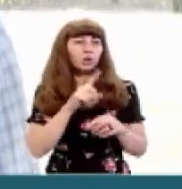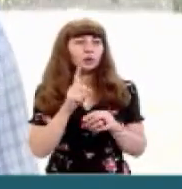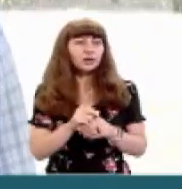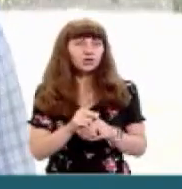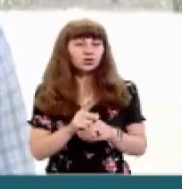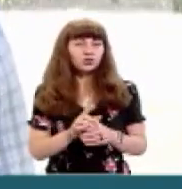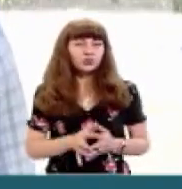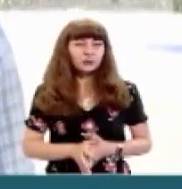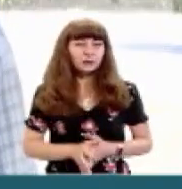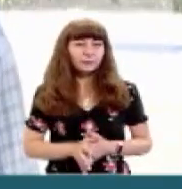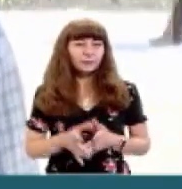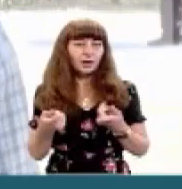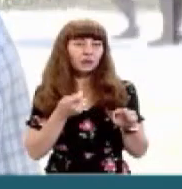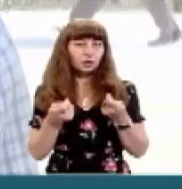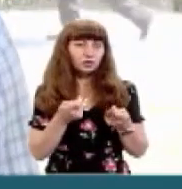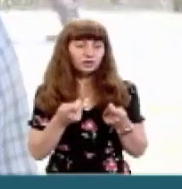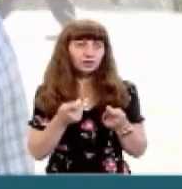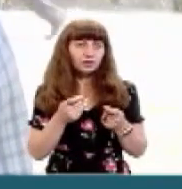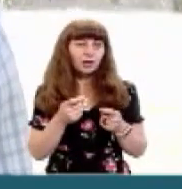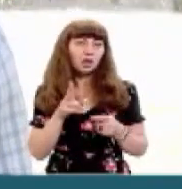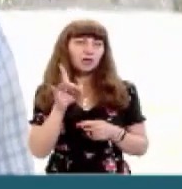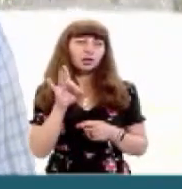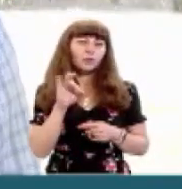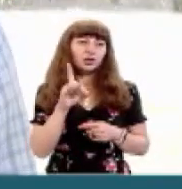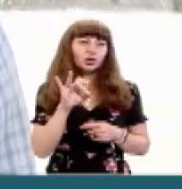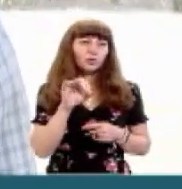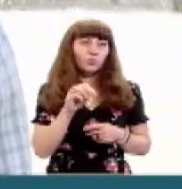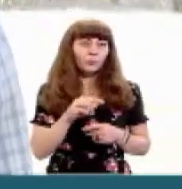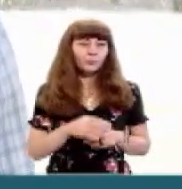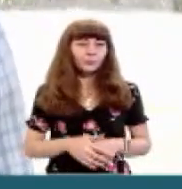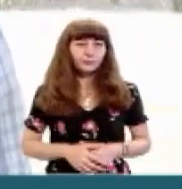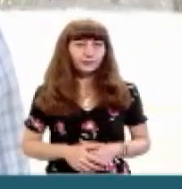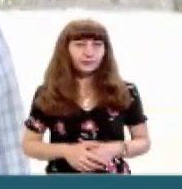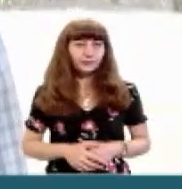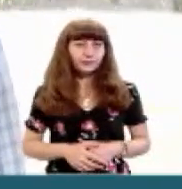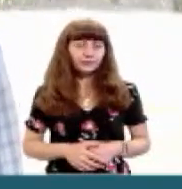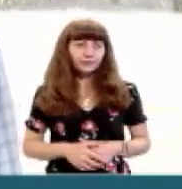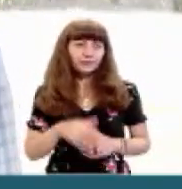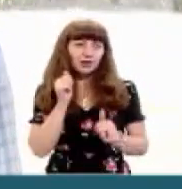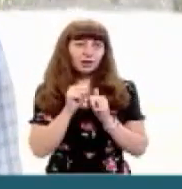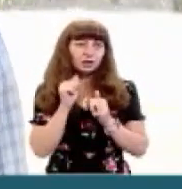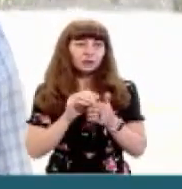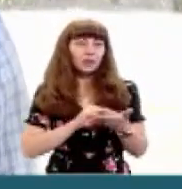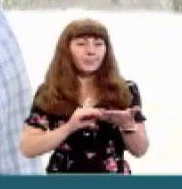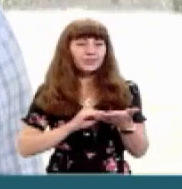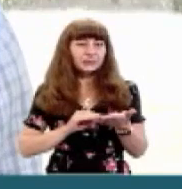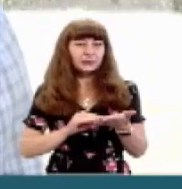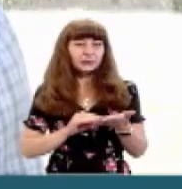именно организовываться на кондоминиумах, чтобы на каждом доме должен быть зарегистрирован кондоминиум, который